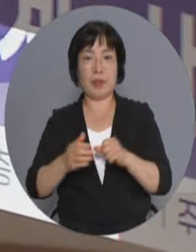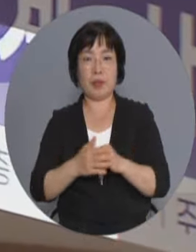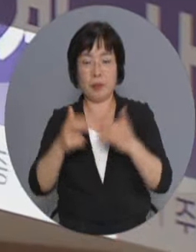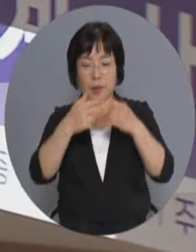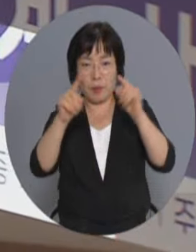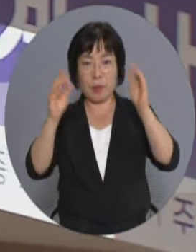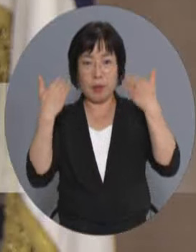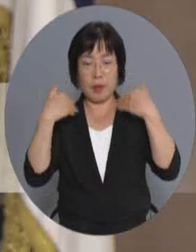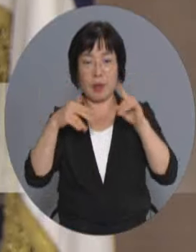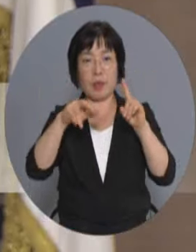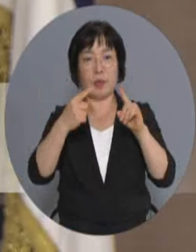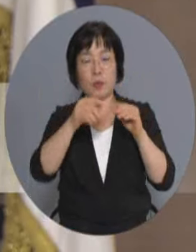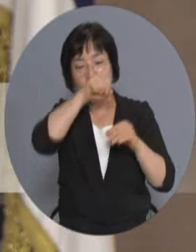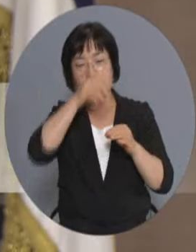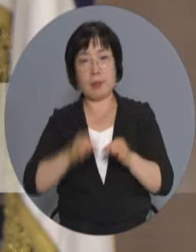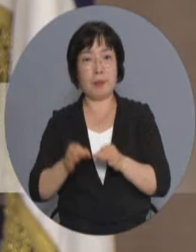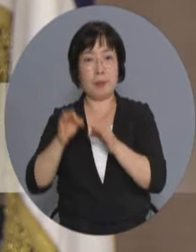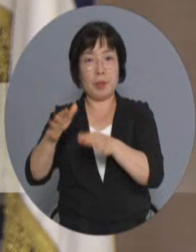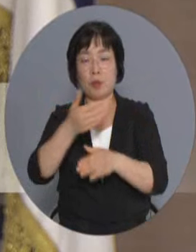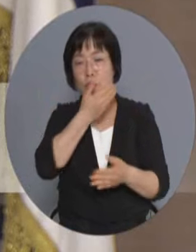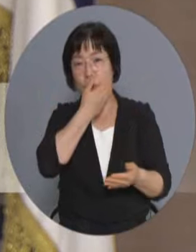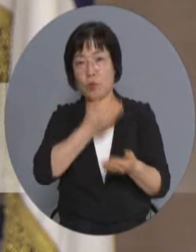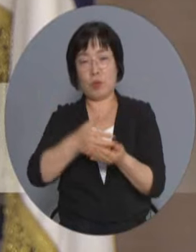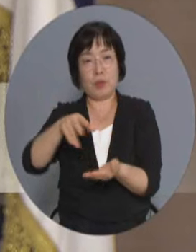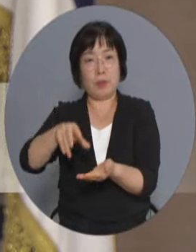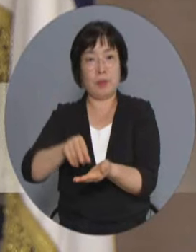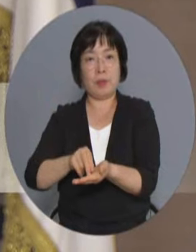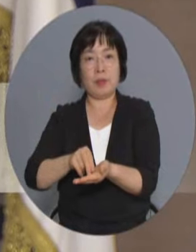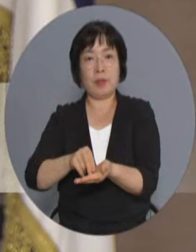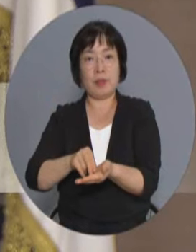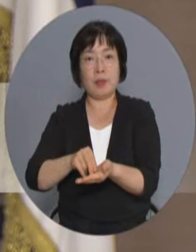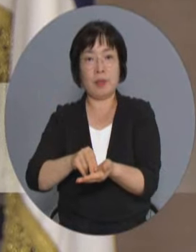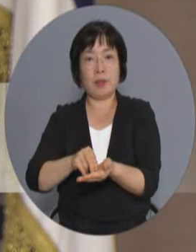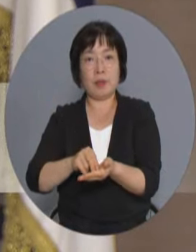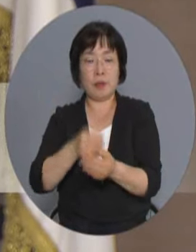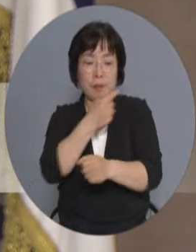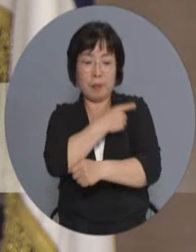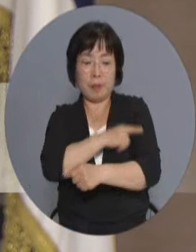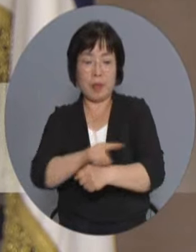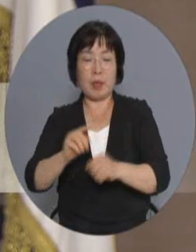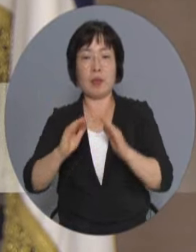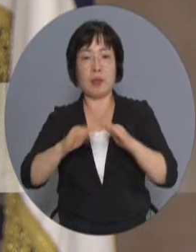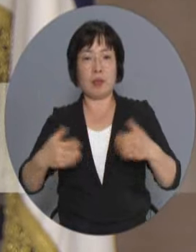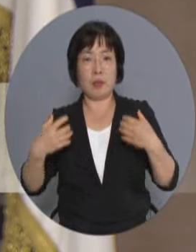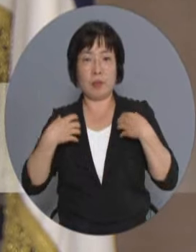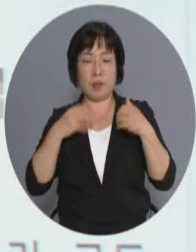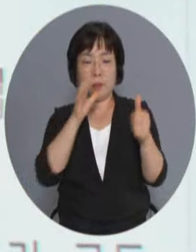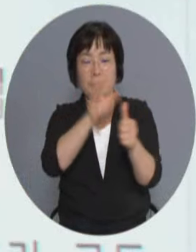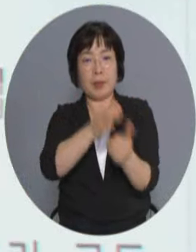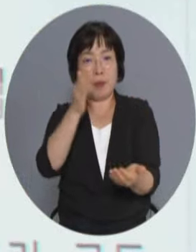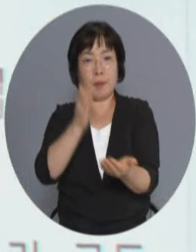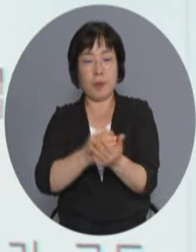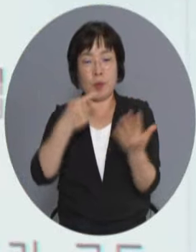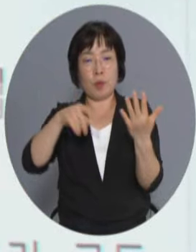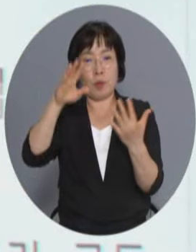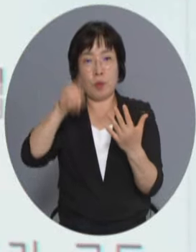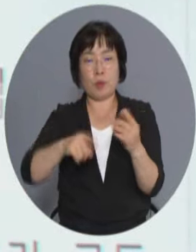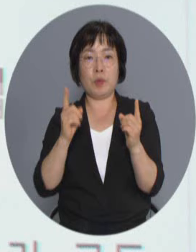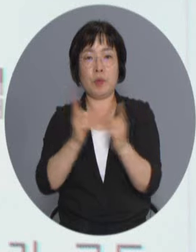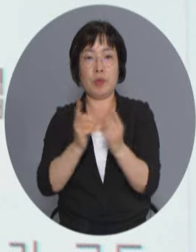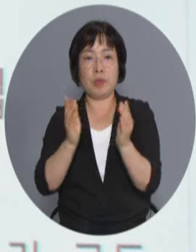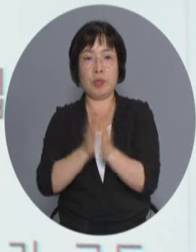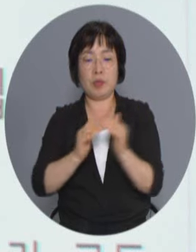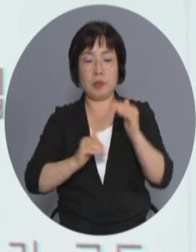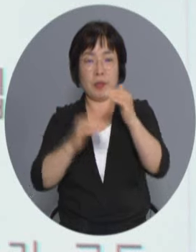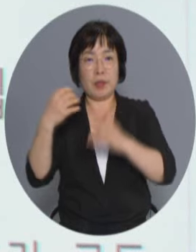설립은 1조원의 예산이 투입되는 중대한 문제라며 권한이 없는 자치단체에 기 말고 교육부가 직접